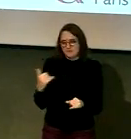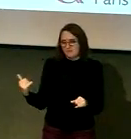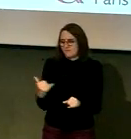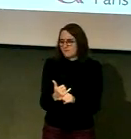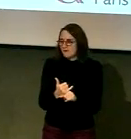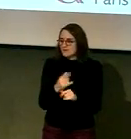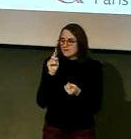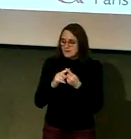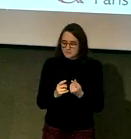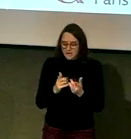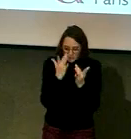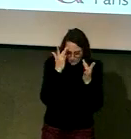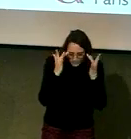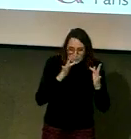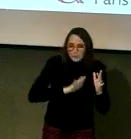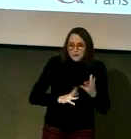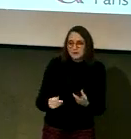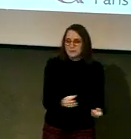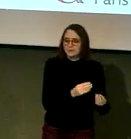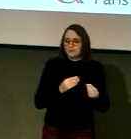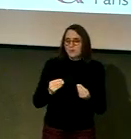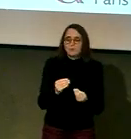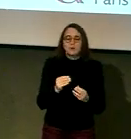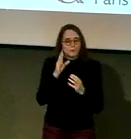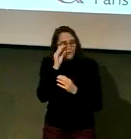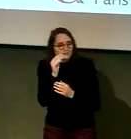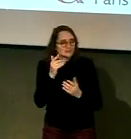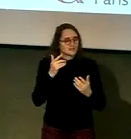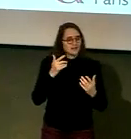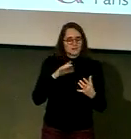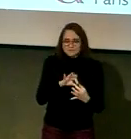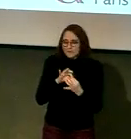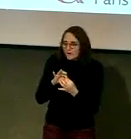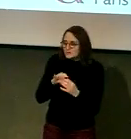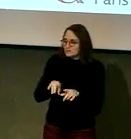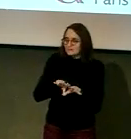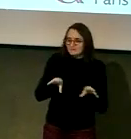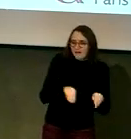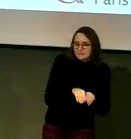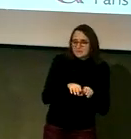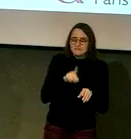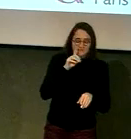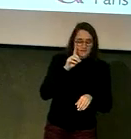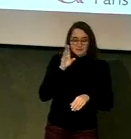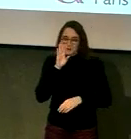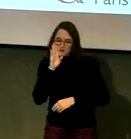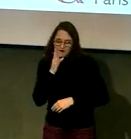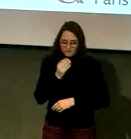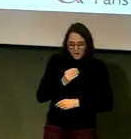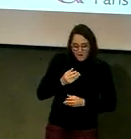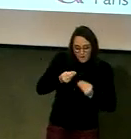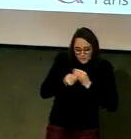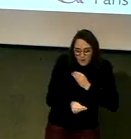cultures populaires, des cultures traditionnelles, les relations qui se passent entre les familles, des femmes à femmes, des mères à enfants,